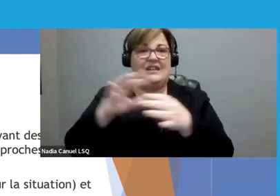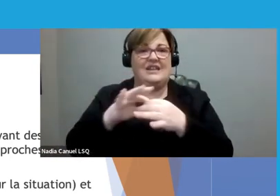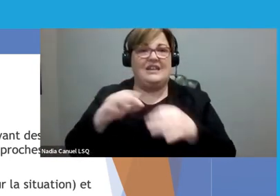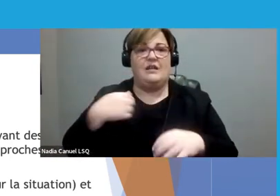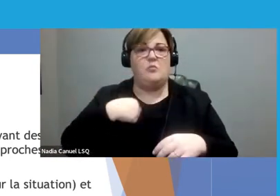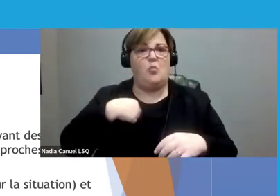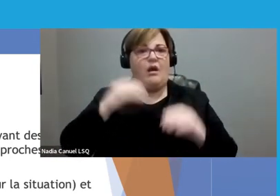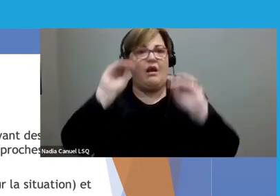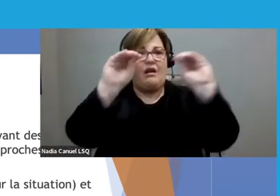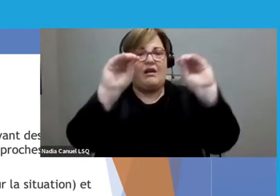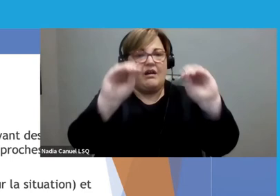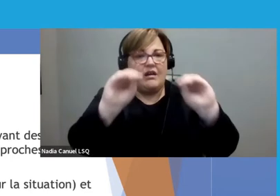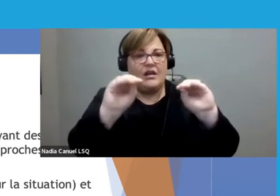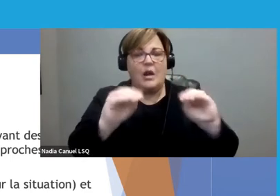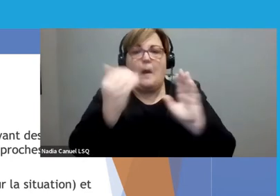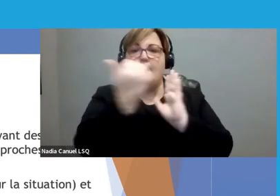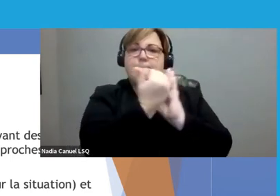des protocoles